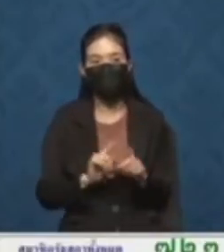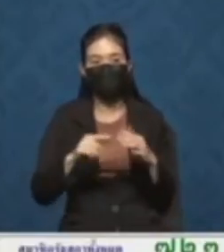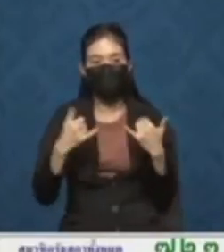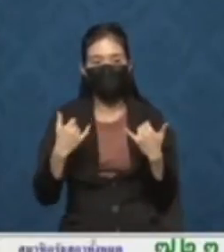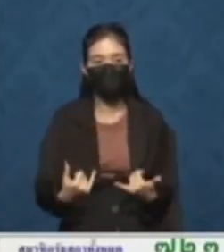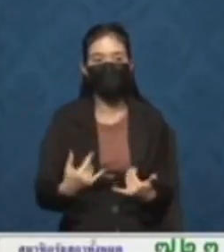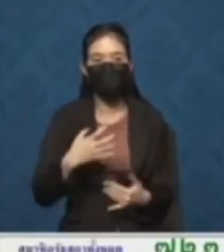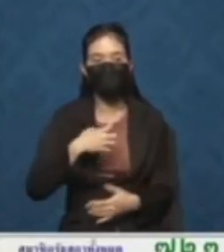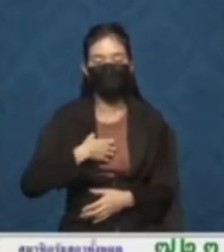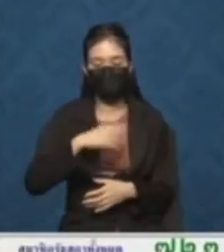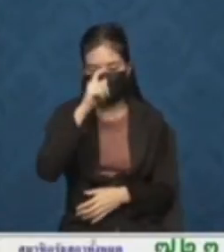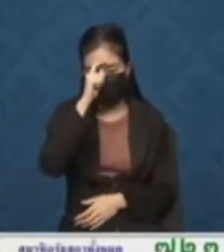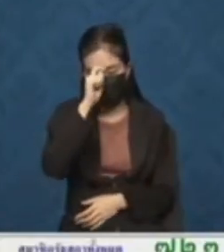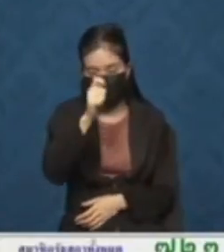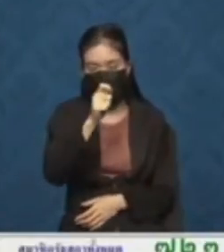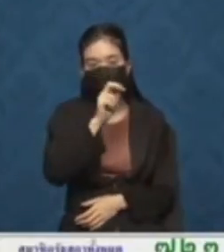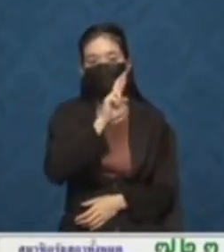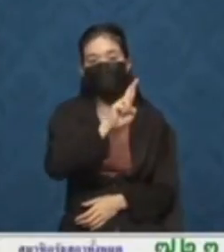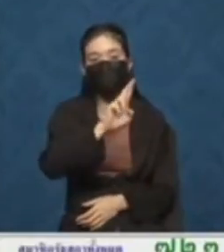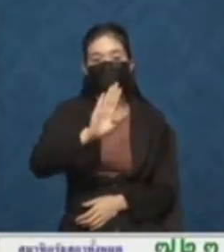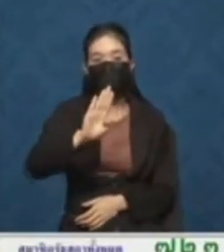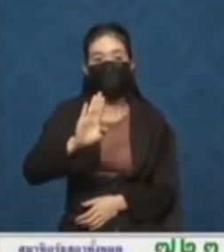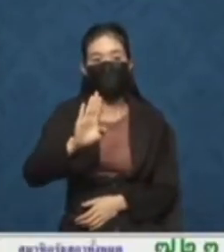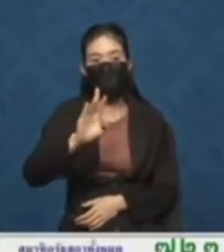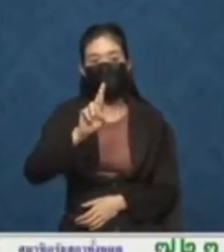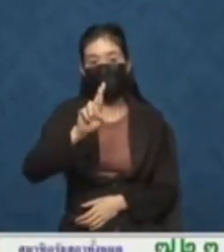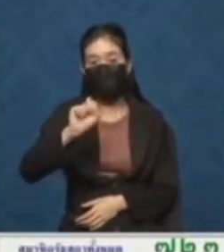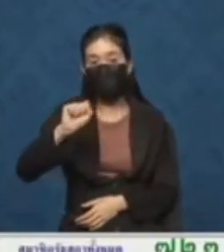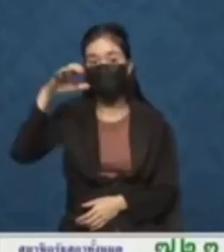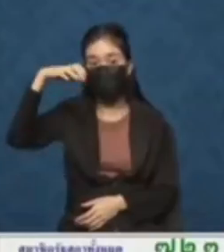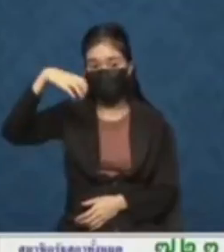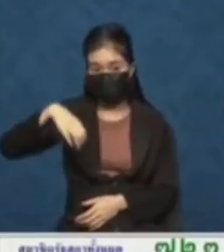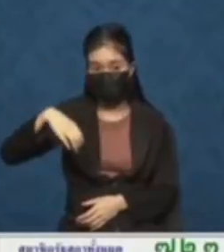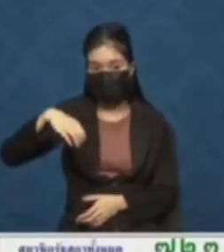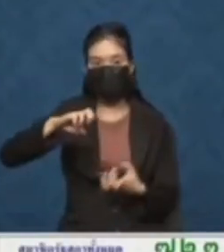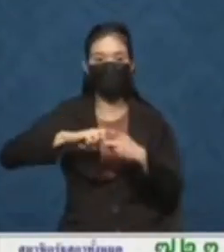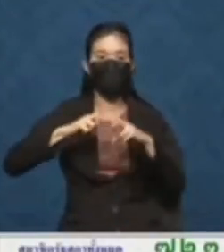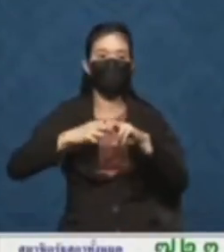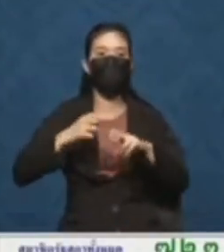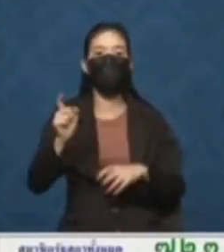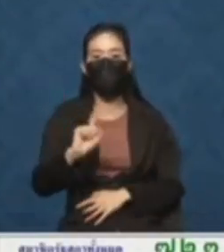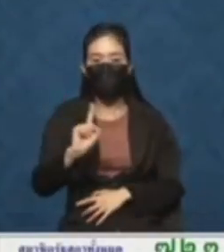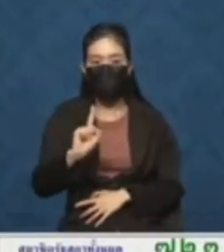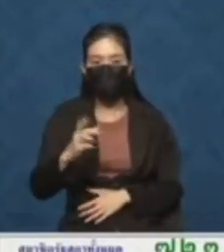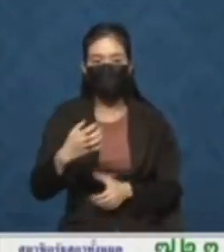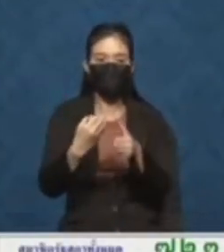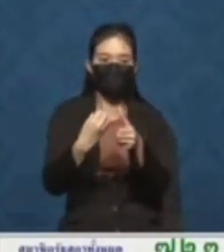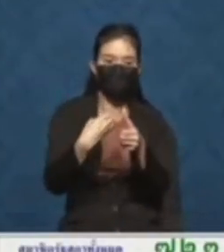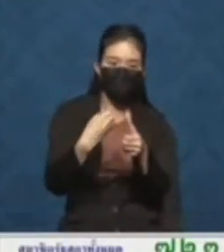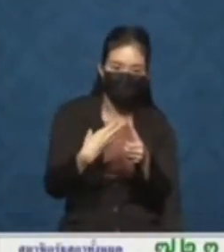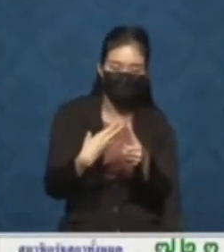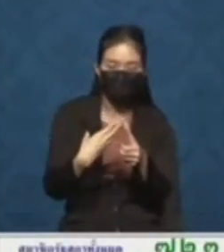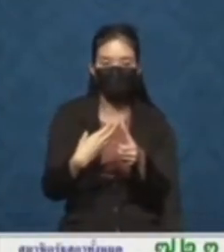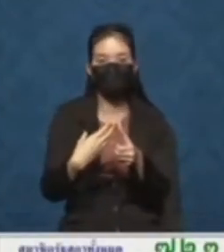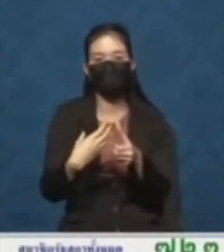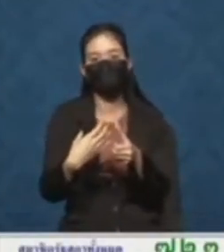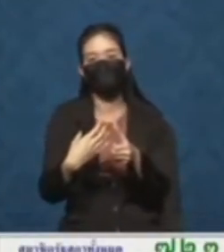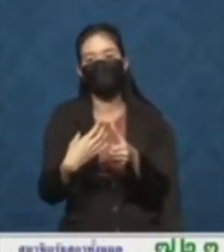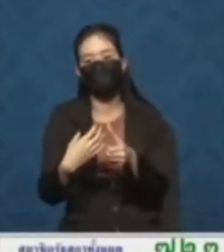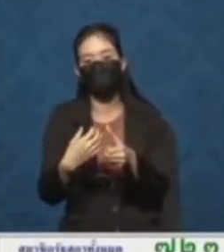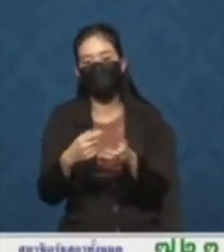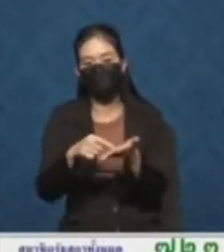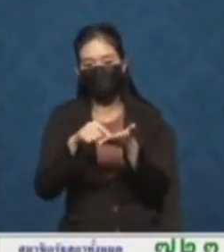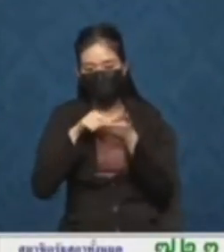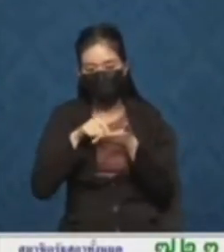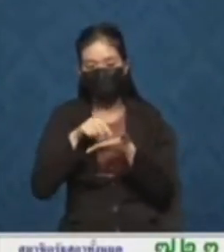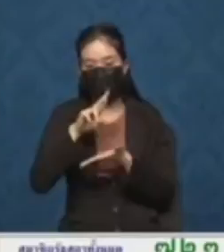าเชื่อมั่นในระบบรัฐสภาแล้วก็เอาปัญหาเอาข้อคิดเห็นมาเสนอสภาเพื่อใช้อำนา